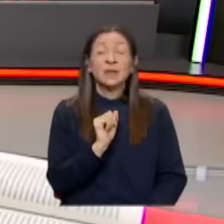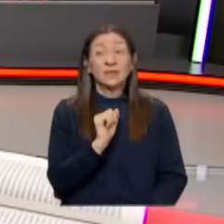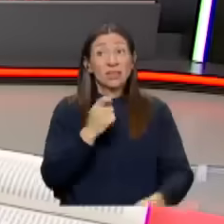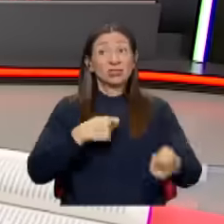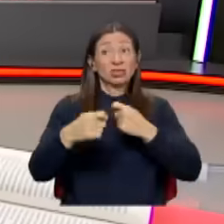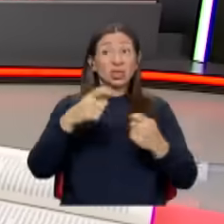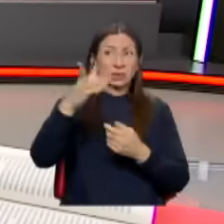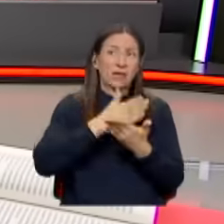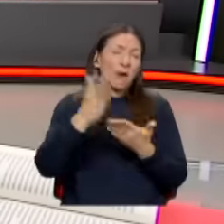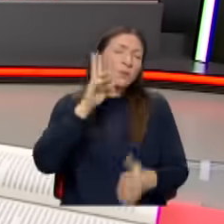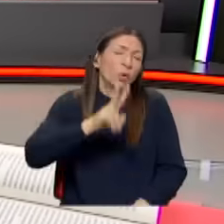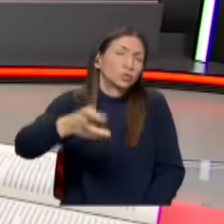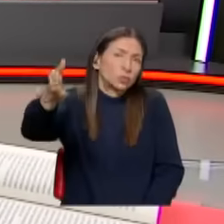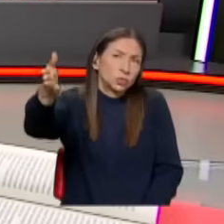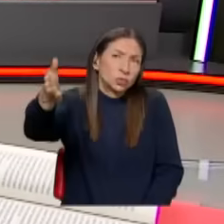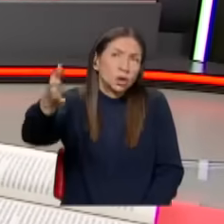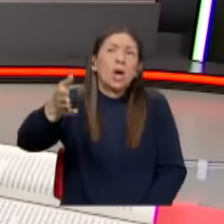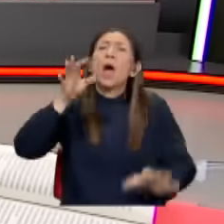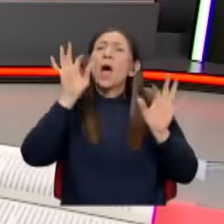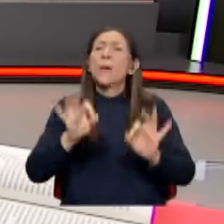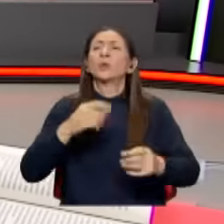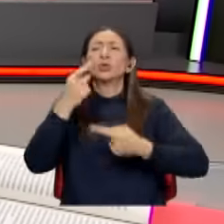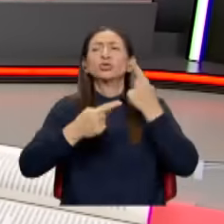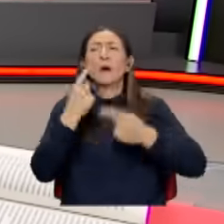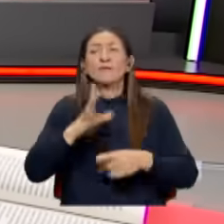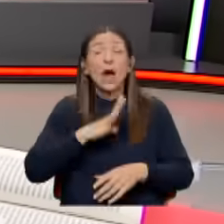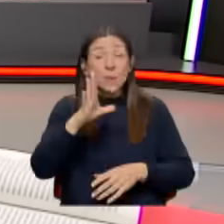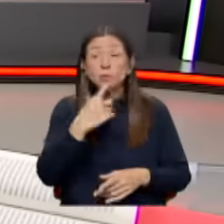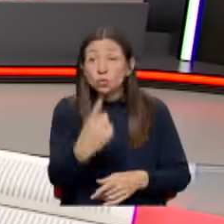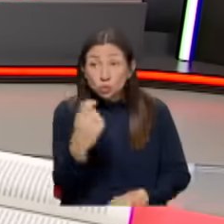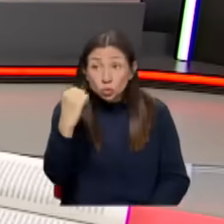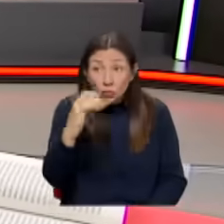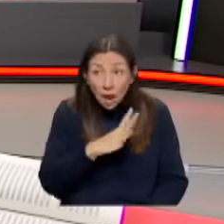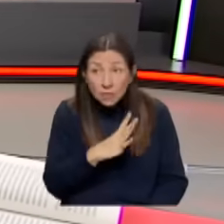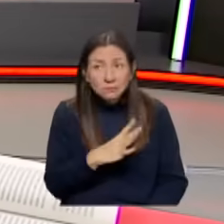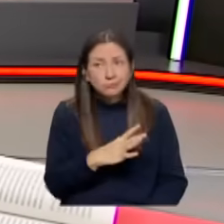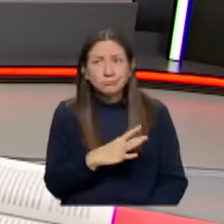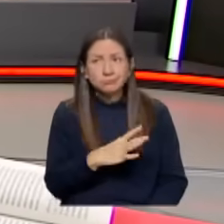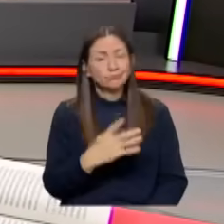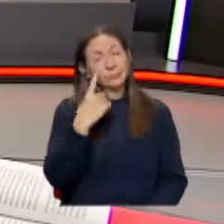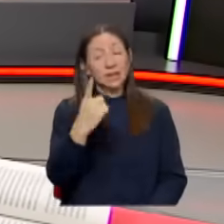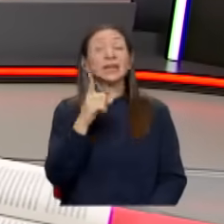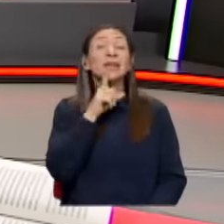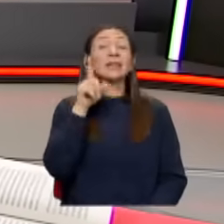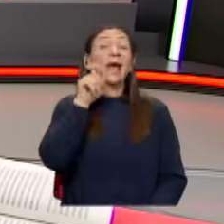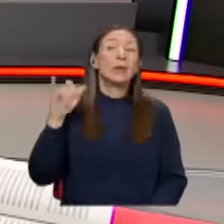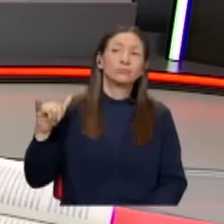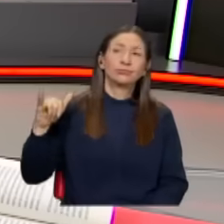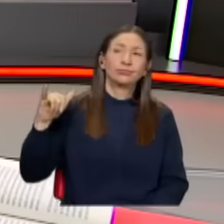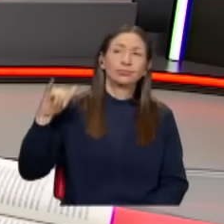Ve ticarette sürüyor, görüyorsunuz. Sürekli konuşmalar var ama sözün gücü var mı? Yok. Bakın, Katar dönüşü.